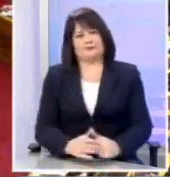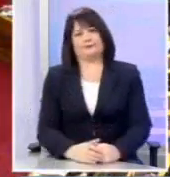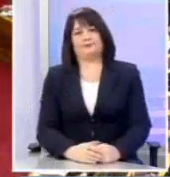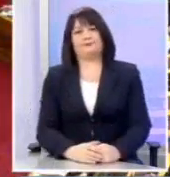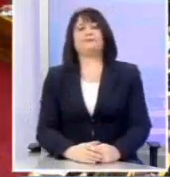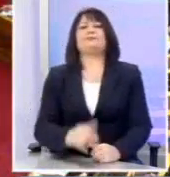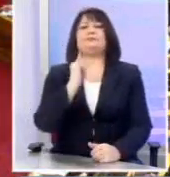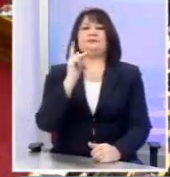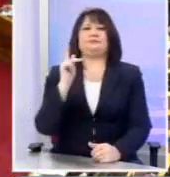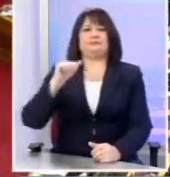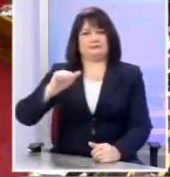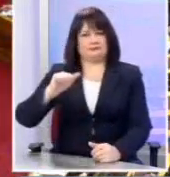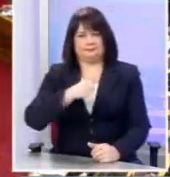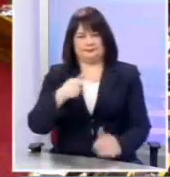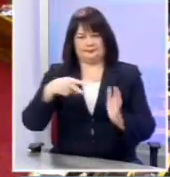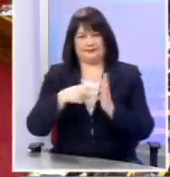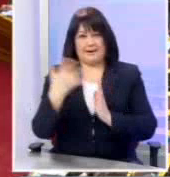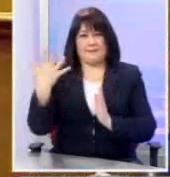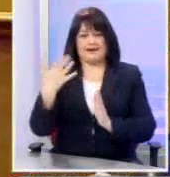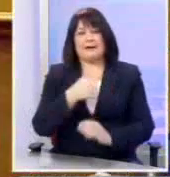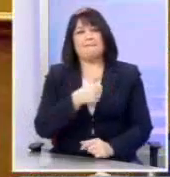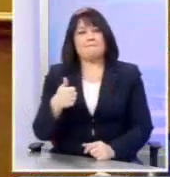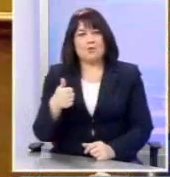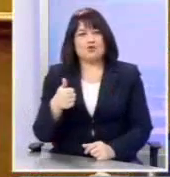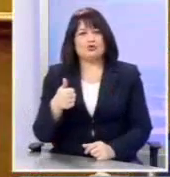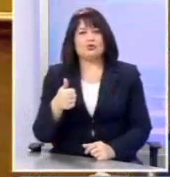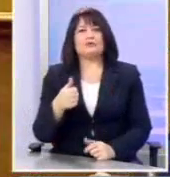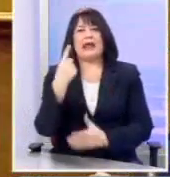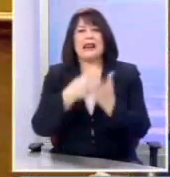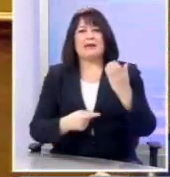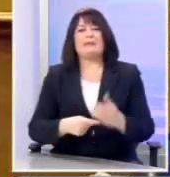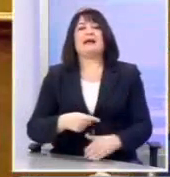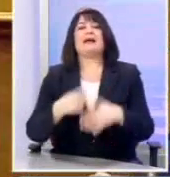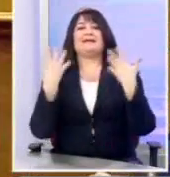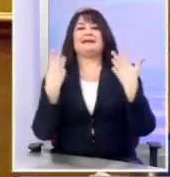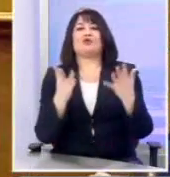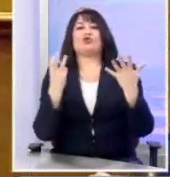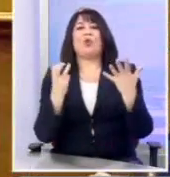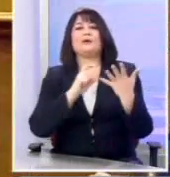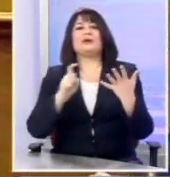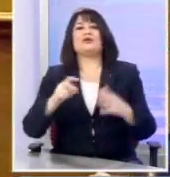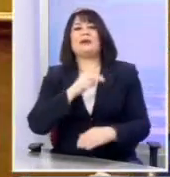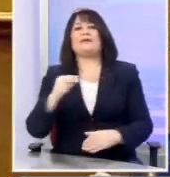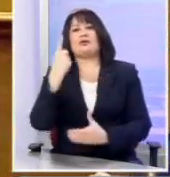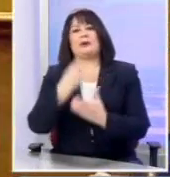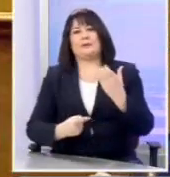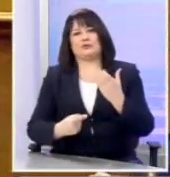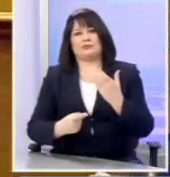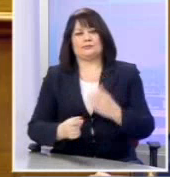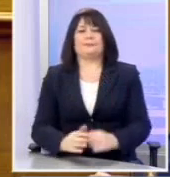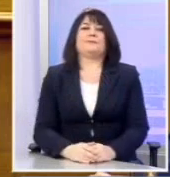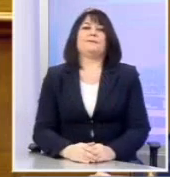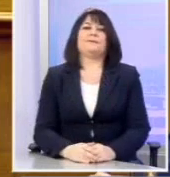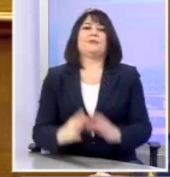Το ΙΚΑ μόνο για το 2015 έχει έλλειμμα 980 εκατομμύρια ευρώ και ο